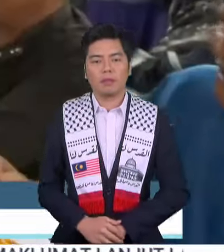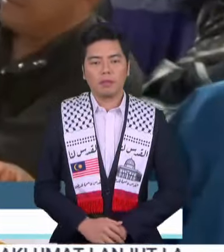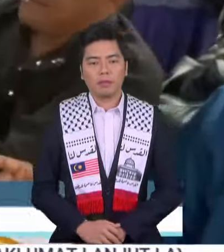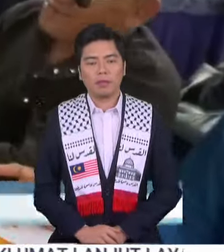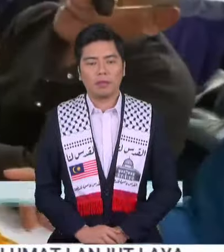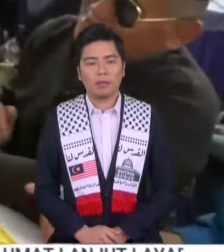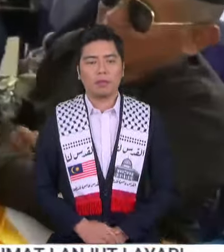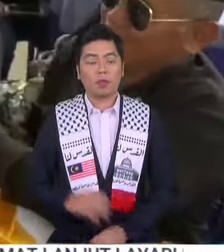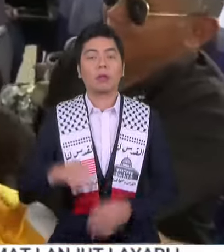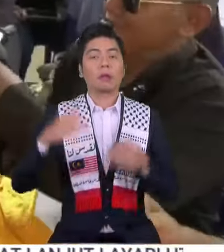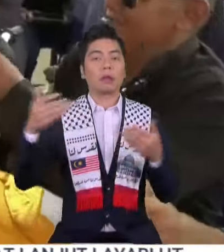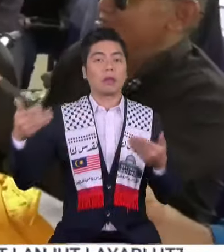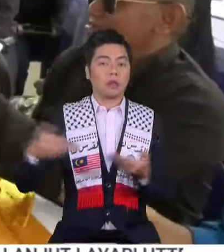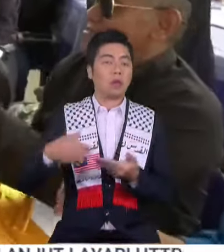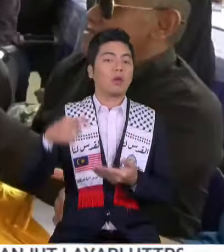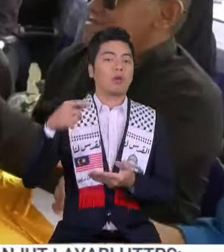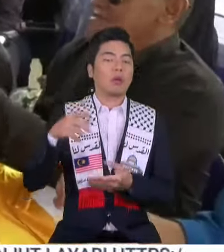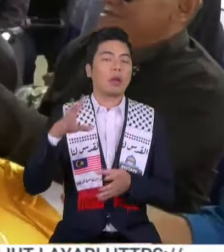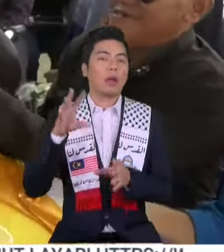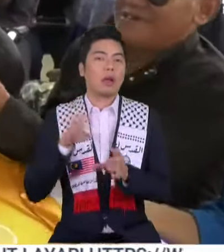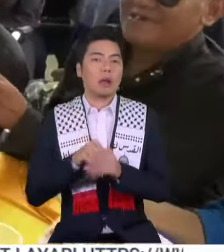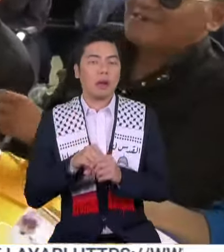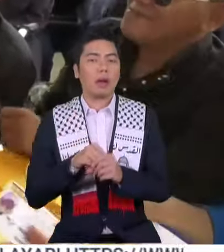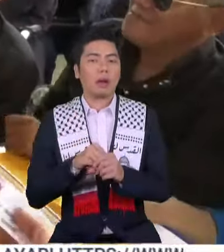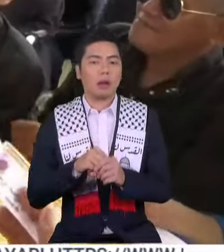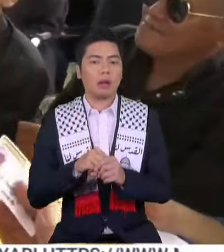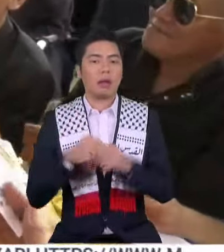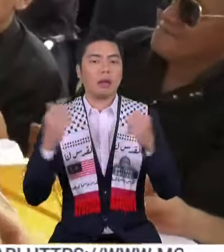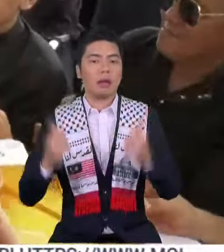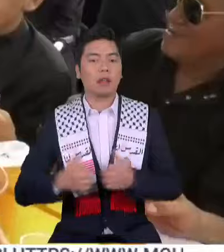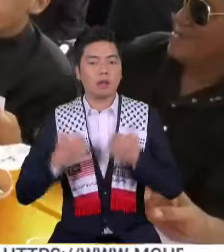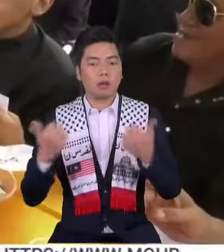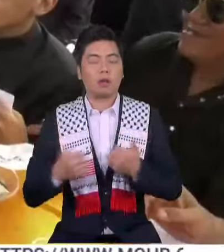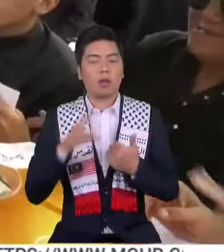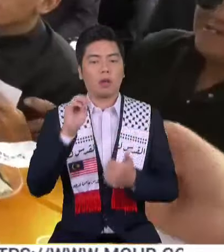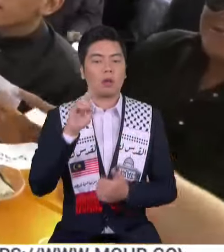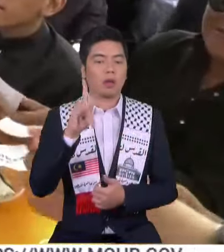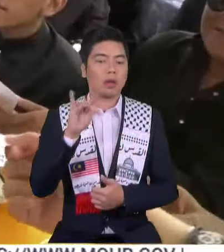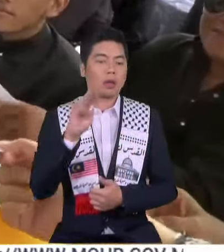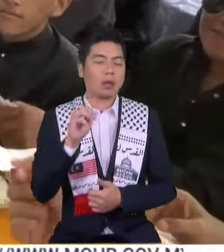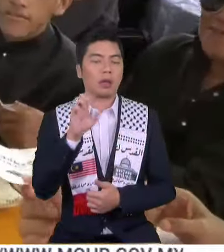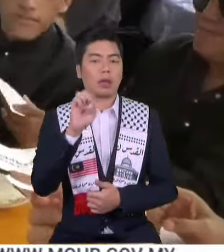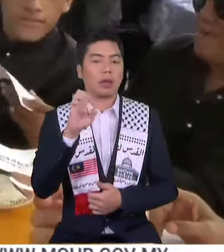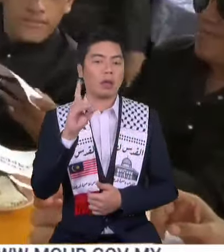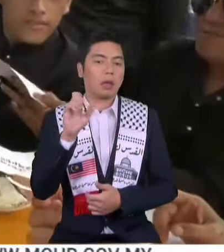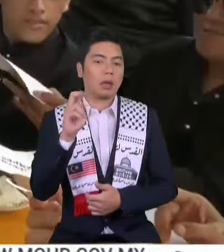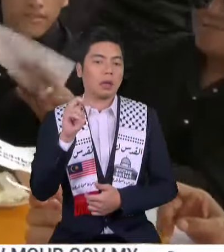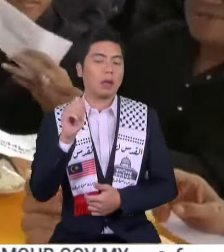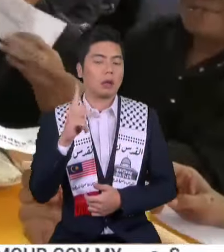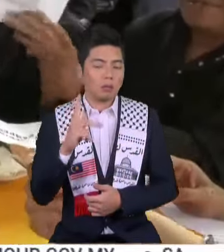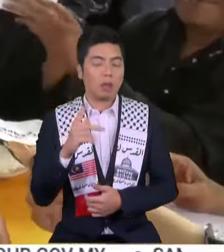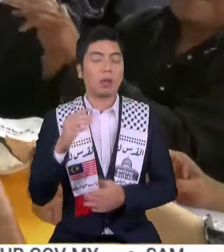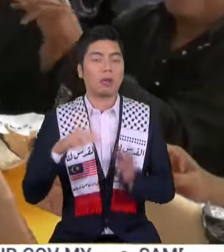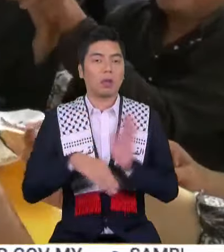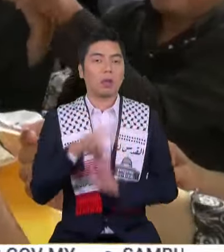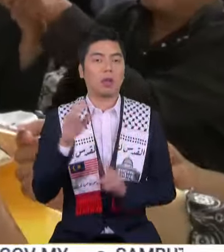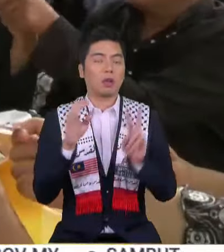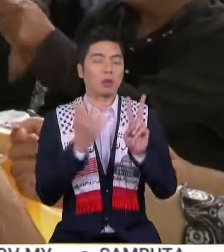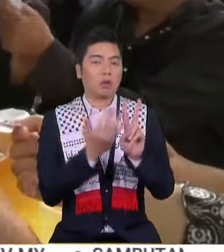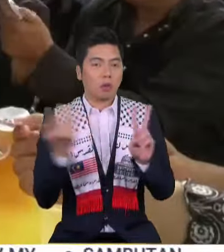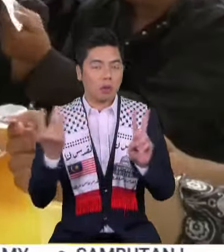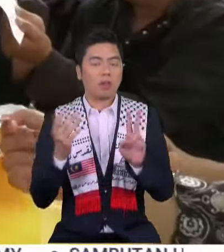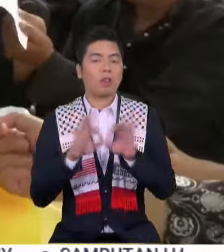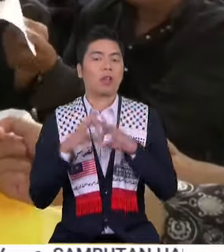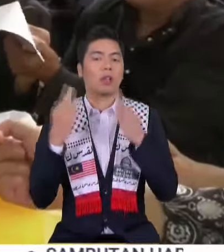Beliau ditemui pada program sumbangan Hari Raya Aidilfitri di Kompleks Penghulu Mukim Sedenak. Penerima terdiri daripada 225